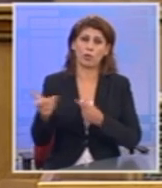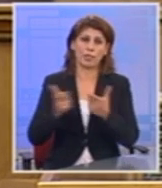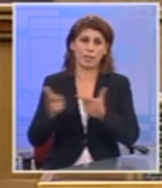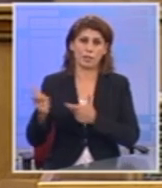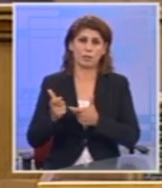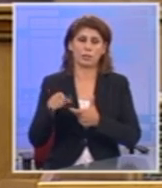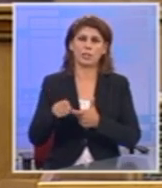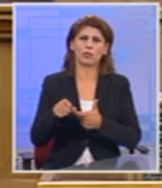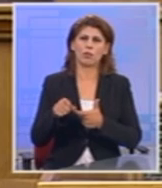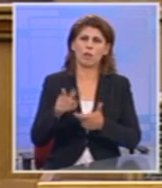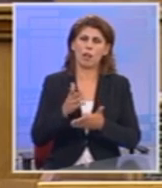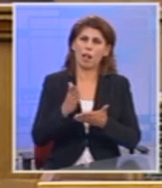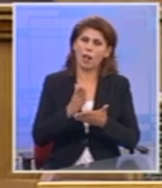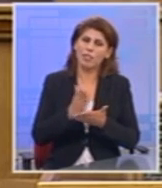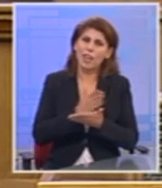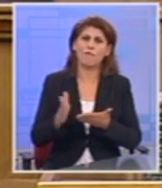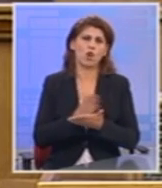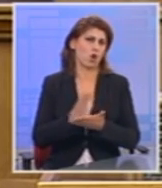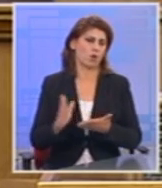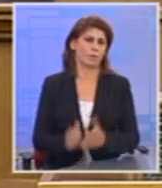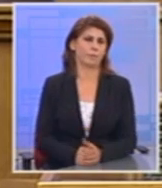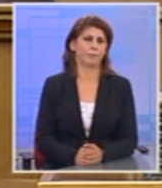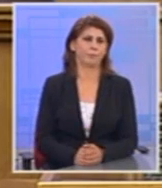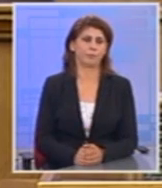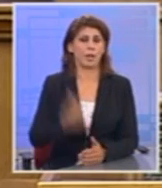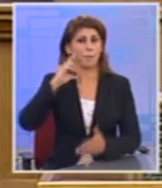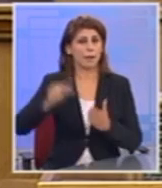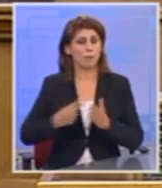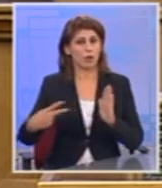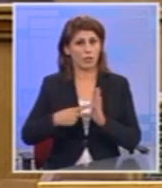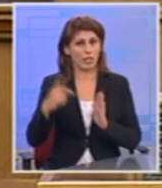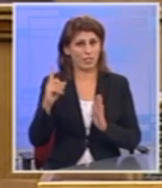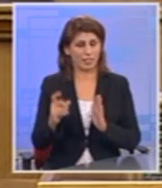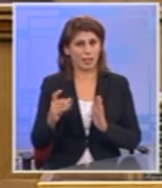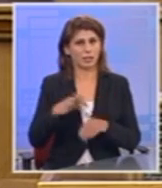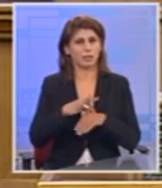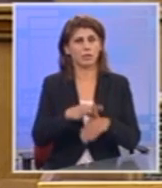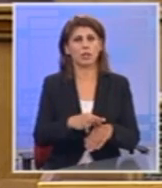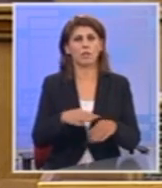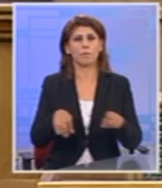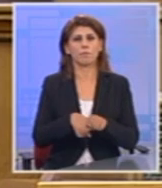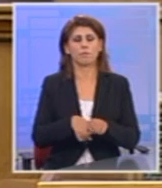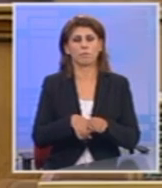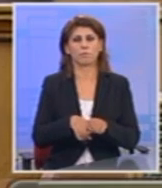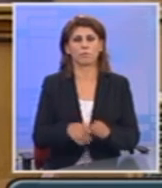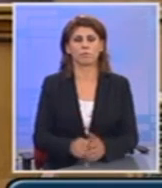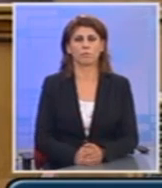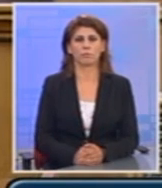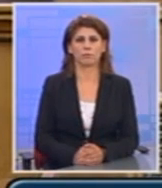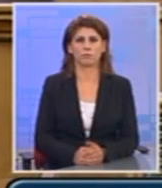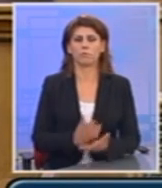αιρεσιμοτητα τα μνημόνια από το 2010 συνοδεύονταν από αιρεσιμότητας που